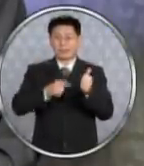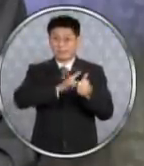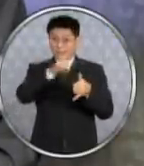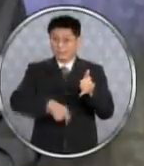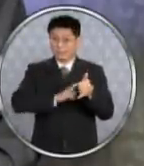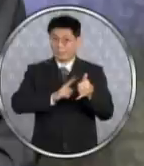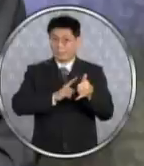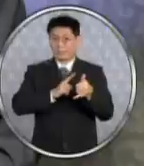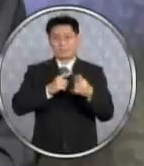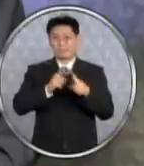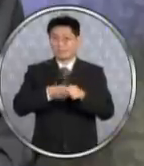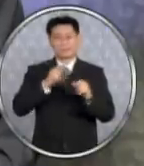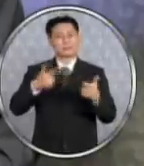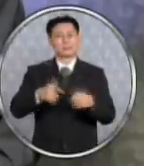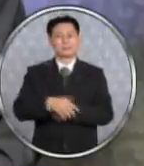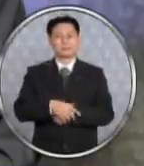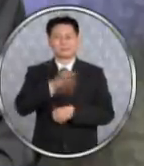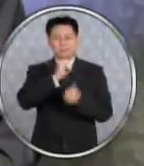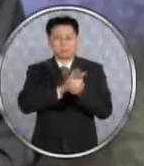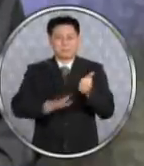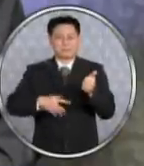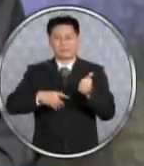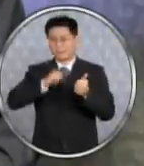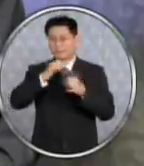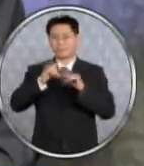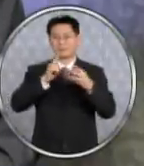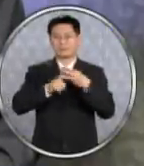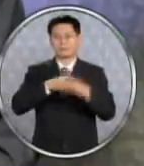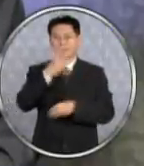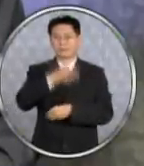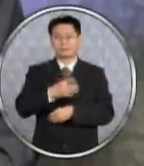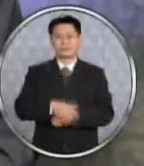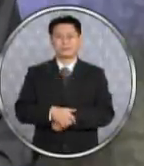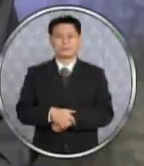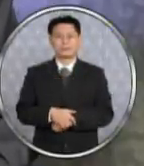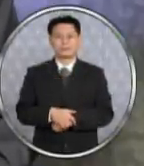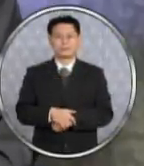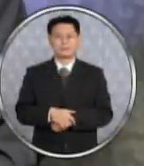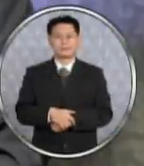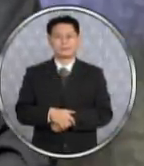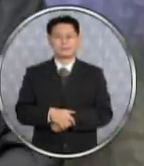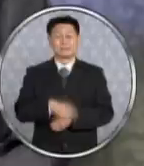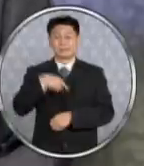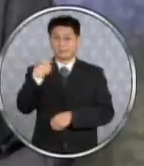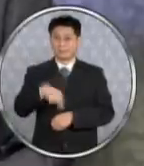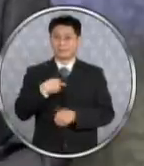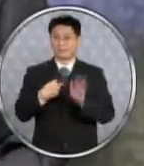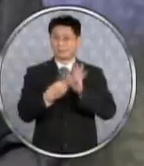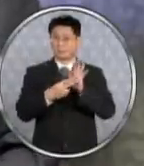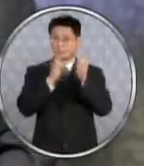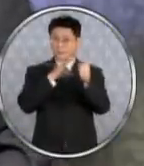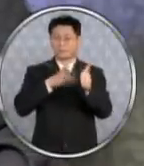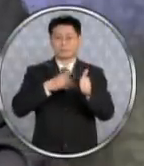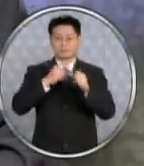己的选举的格调，而是台湾民主体制的最大的危害。我再一次的提醒马总